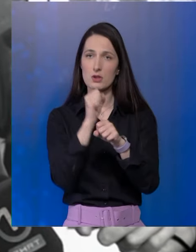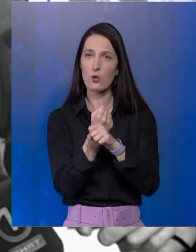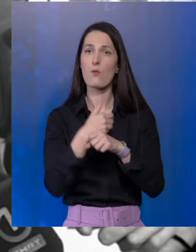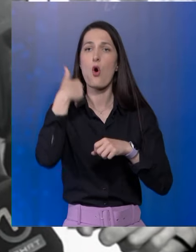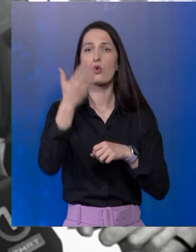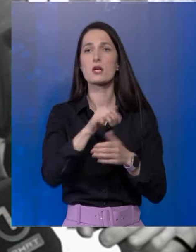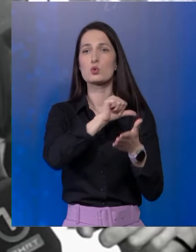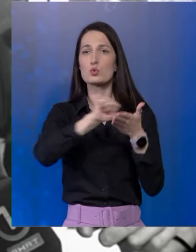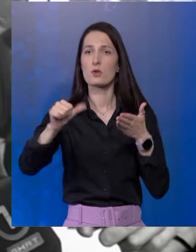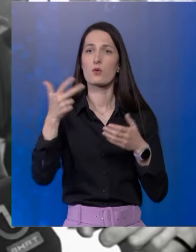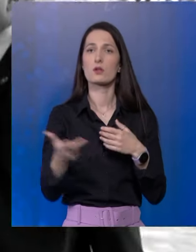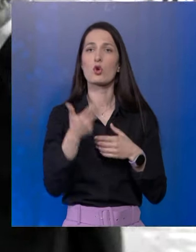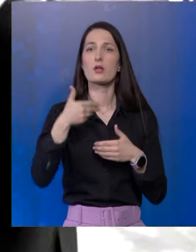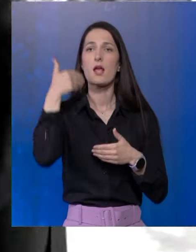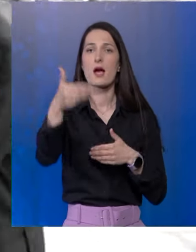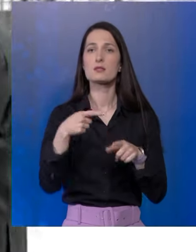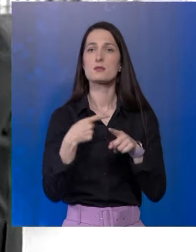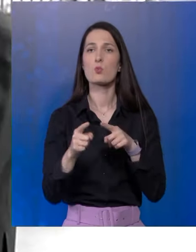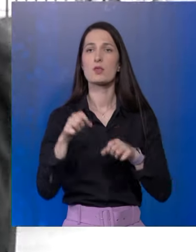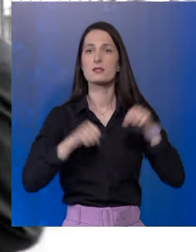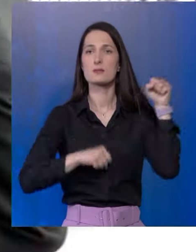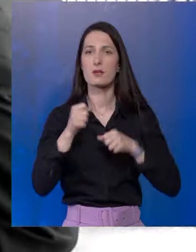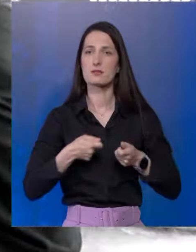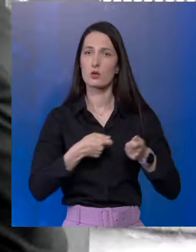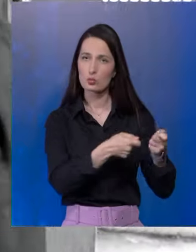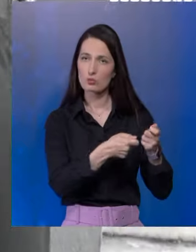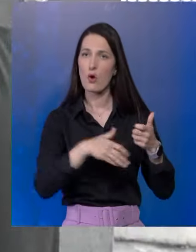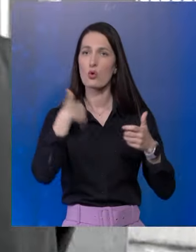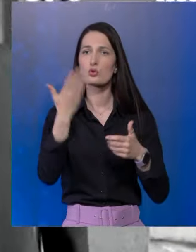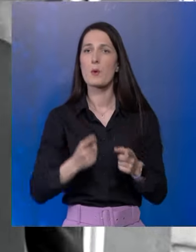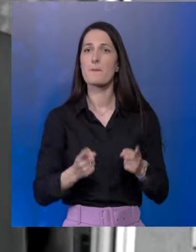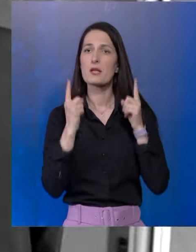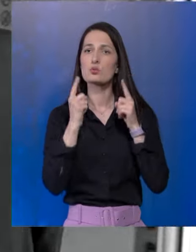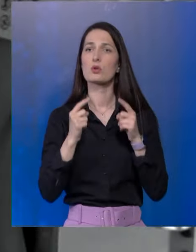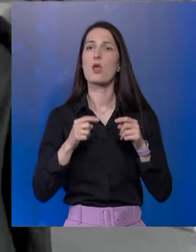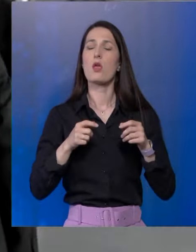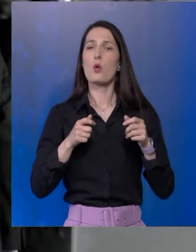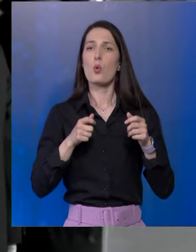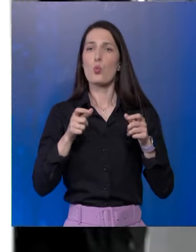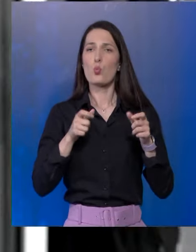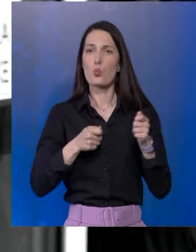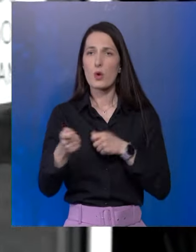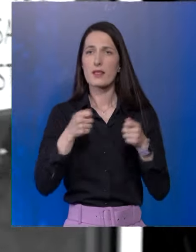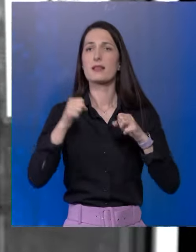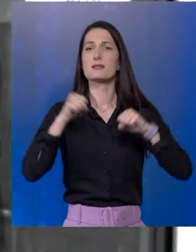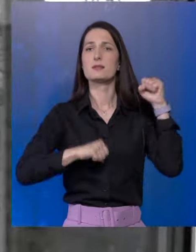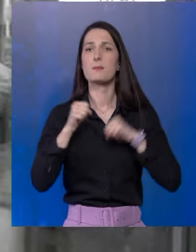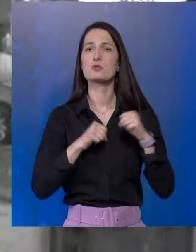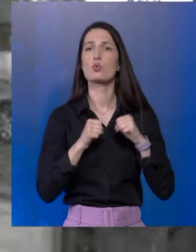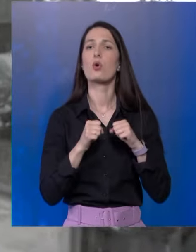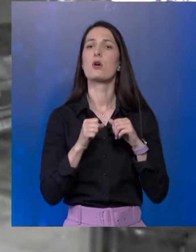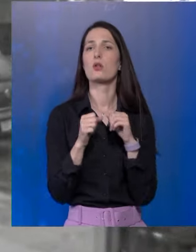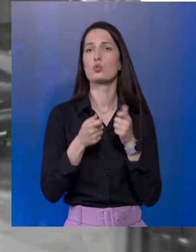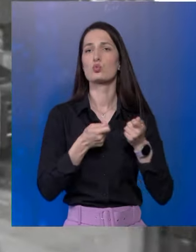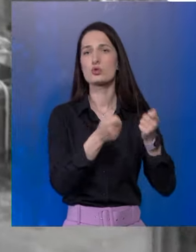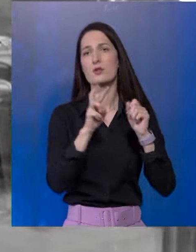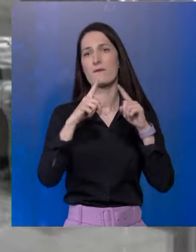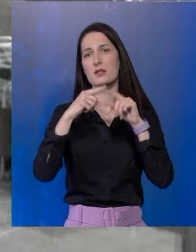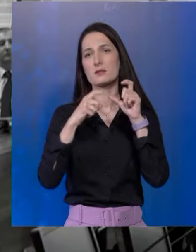onda je suspendovan 3 godine kasnije zbog disciplinske tužbe, odnosno presude Ureda disciplinskog tužioca Visokog sudskog i tužilačkog